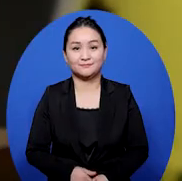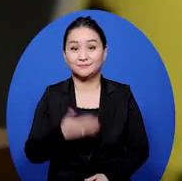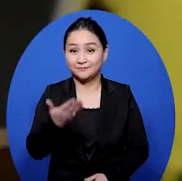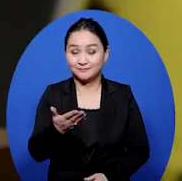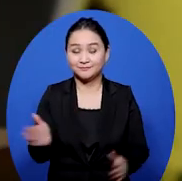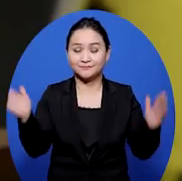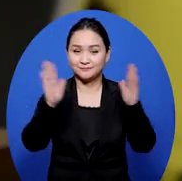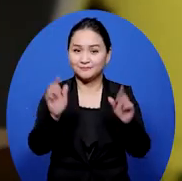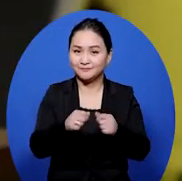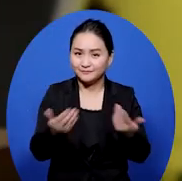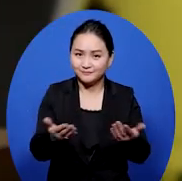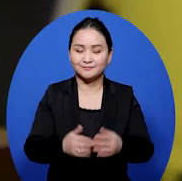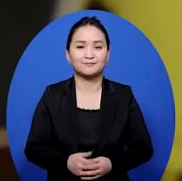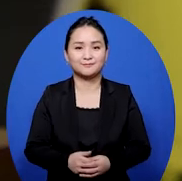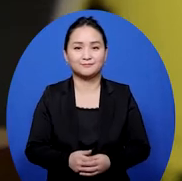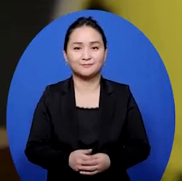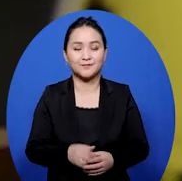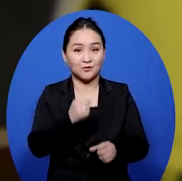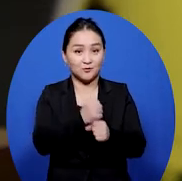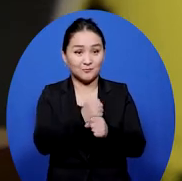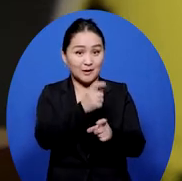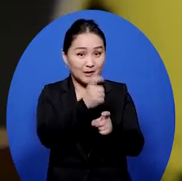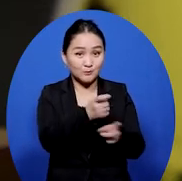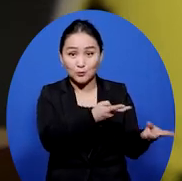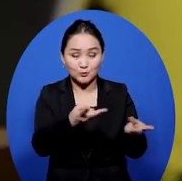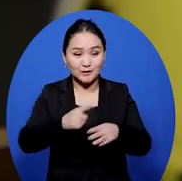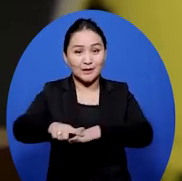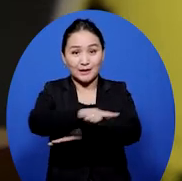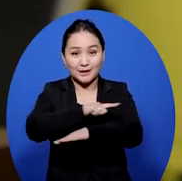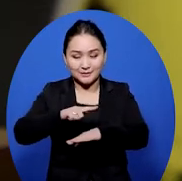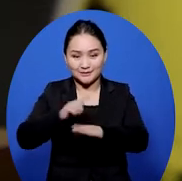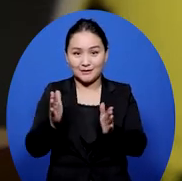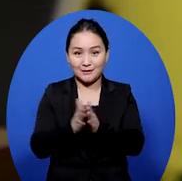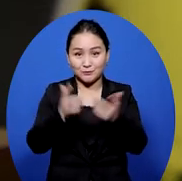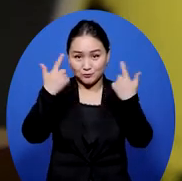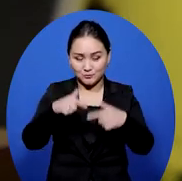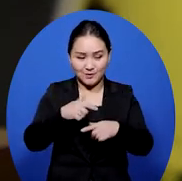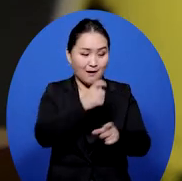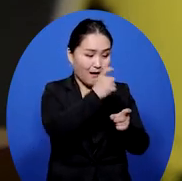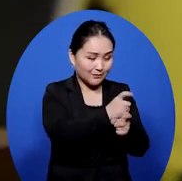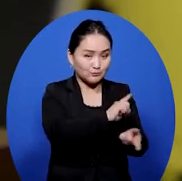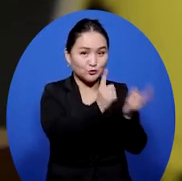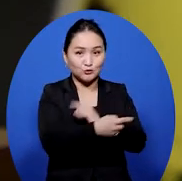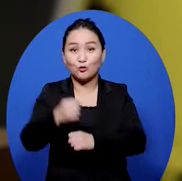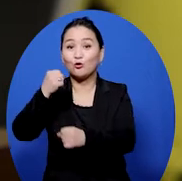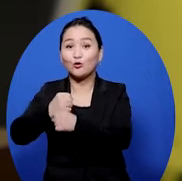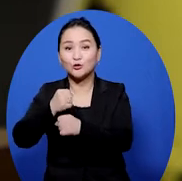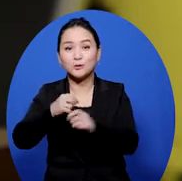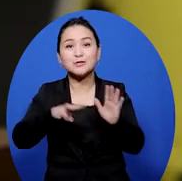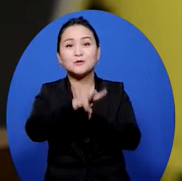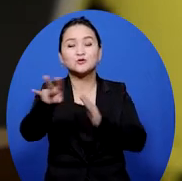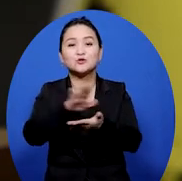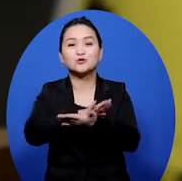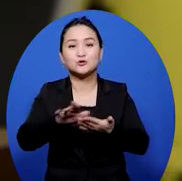Эргэн мөцөгч танд энэ аран Минди Хүргэй хөдөлмөр халамжийн үйлчлэгний ерөнхий газартай хамтран зохион байгуулж байгаа халамжаас хөдөлмөрт нэвтрүүлгийн шин